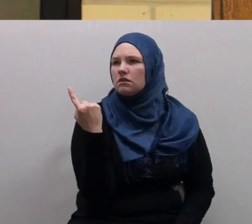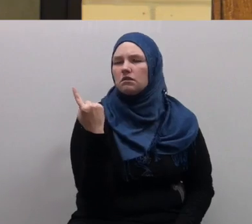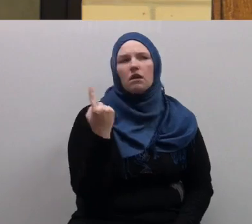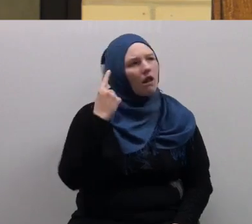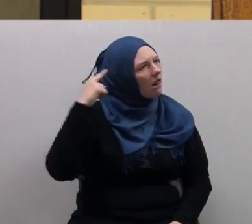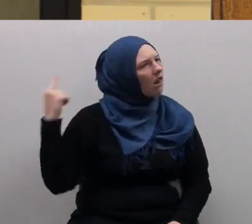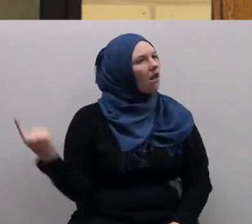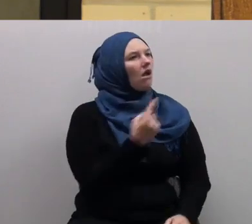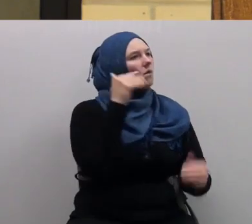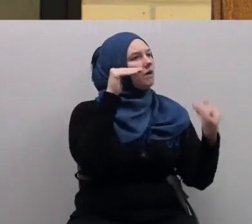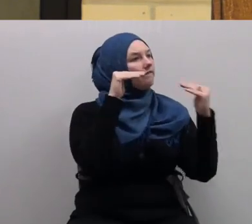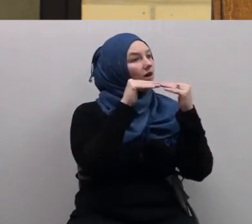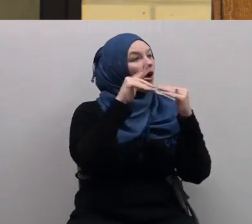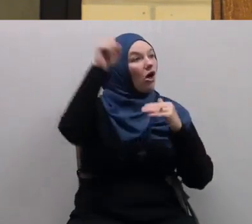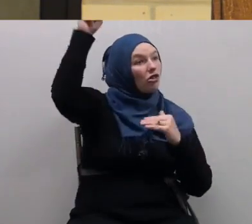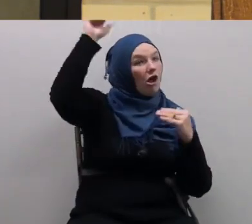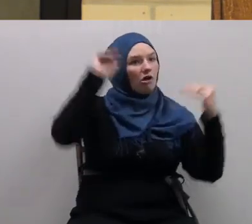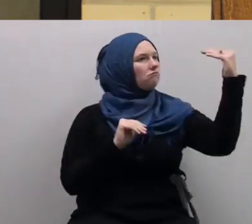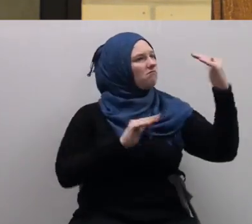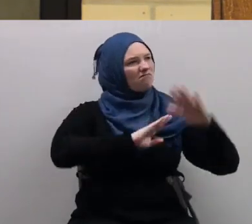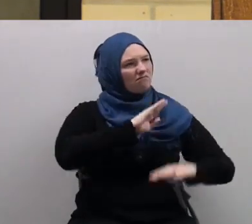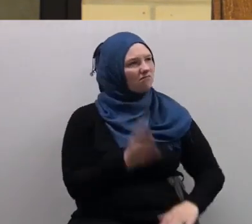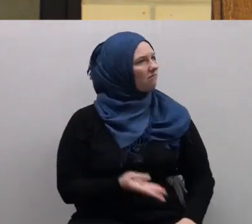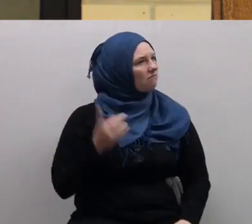وَلَكِنَّ النَّاسَ أَنفُسَهُمْ